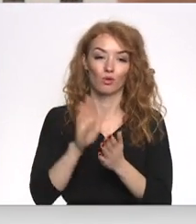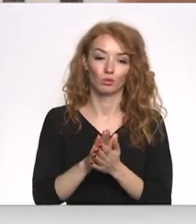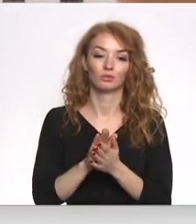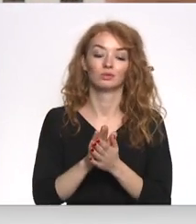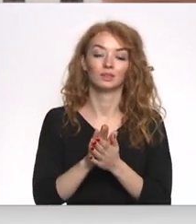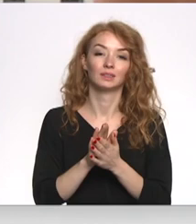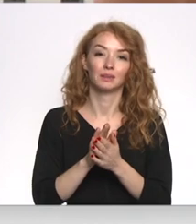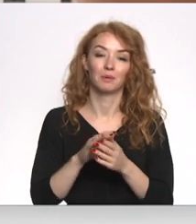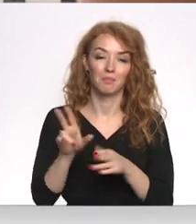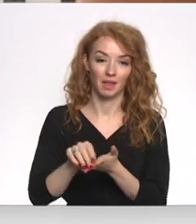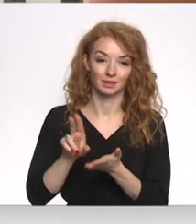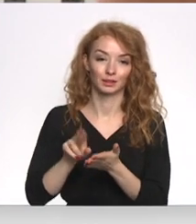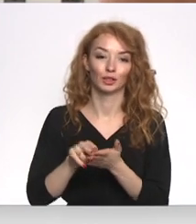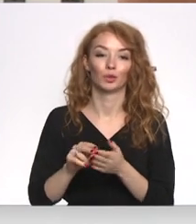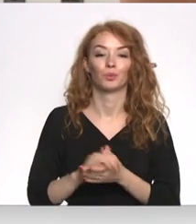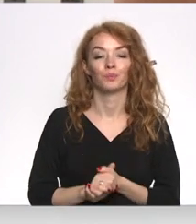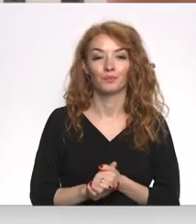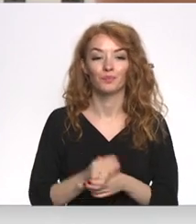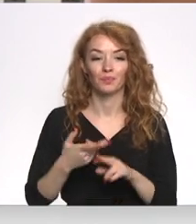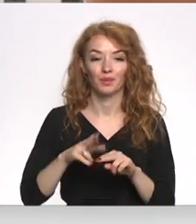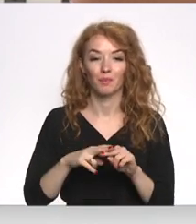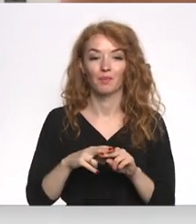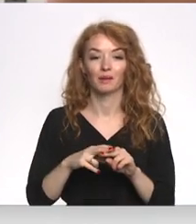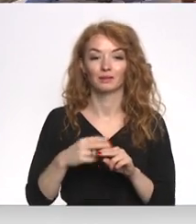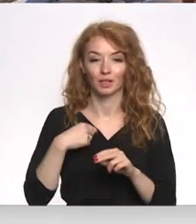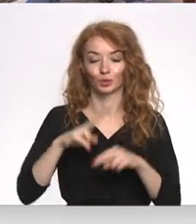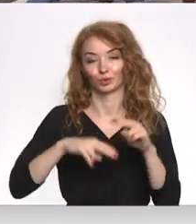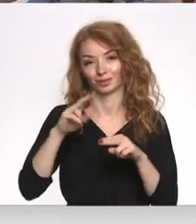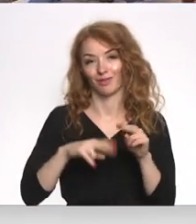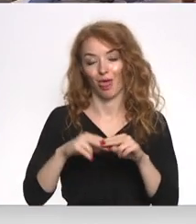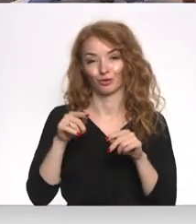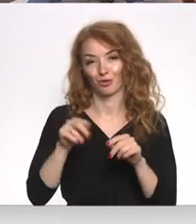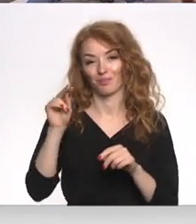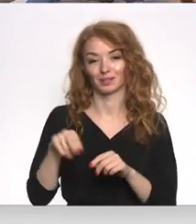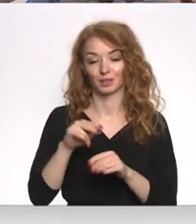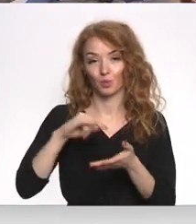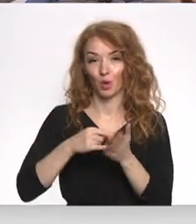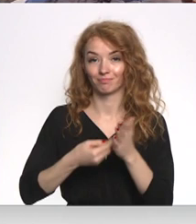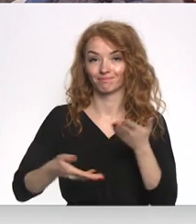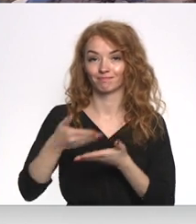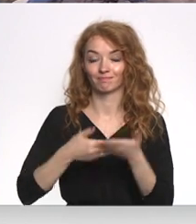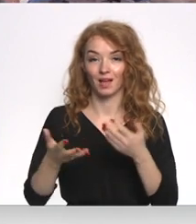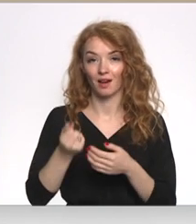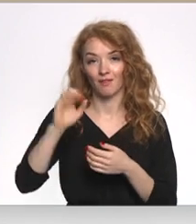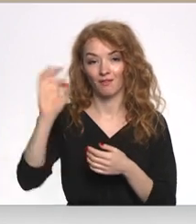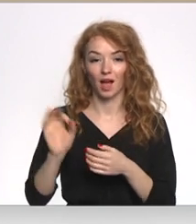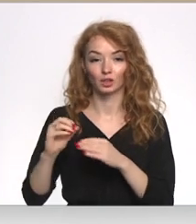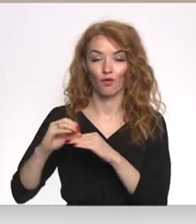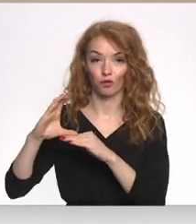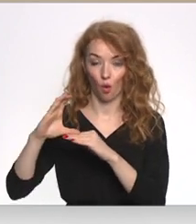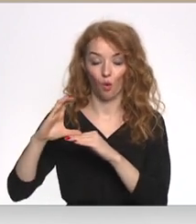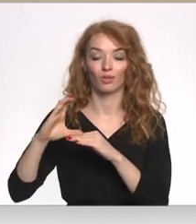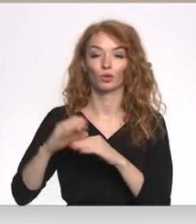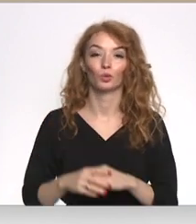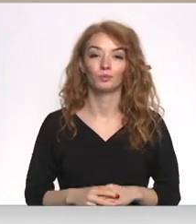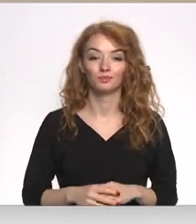savu celtniecības laikā. Tāpēc es varu uzcēlu viņu. Projekts tapis sadarbībā ar Vācijas fondu